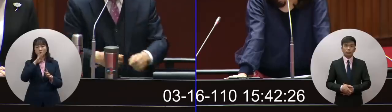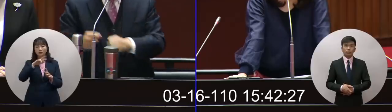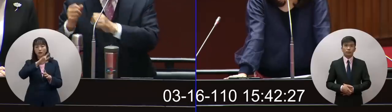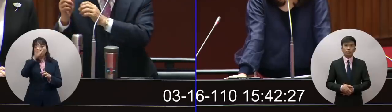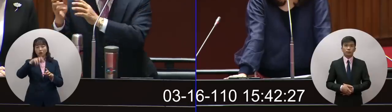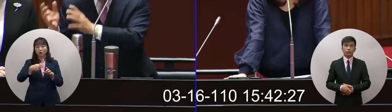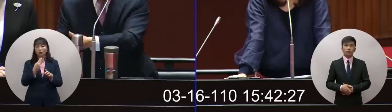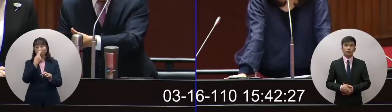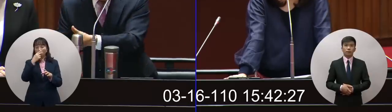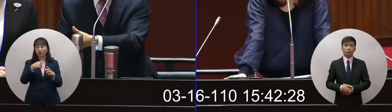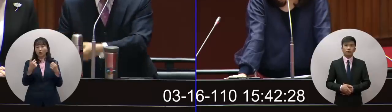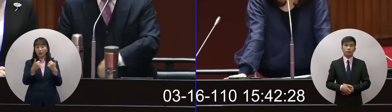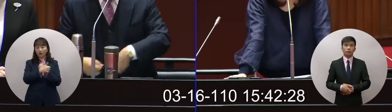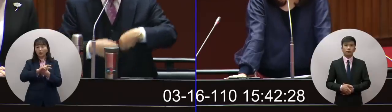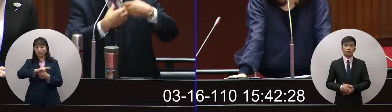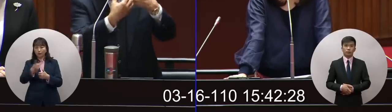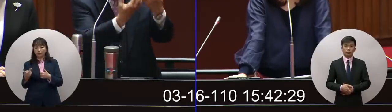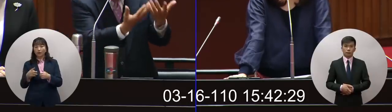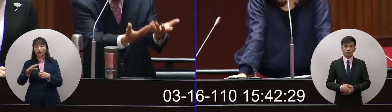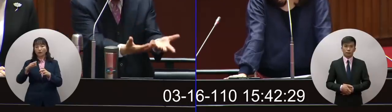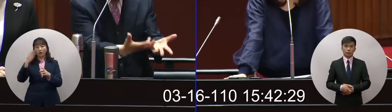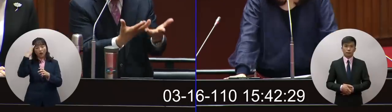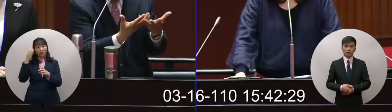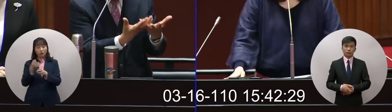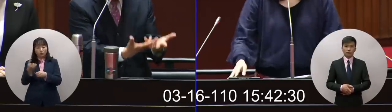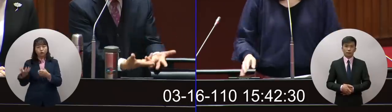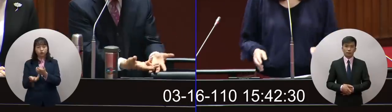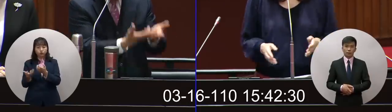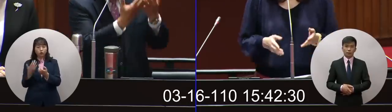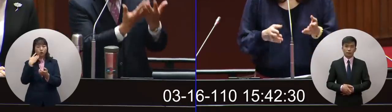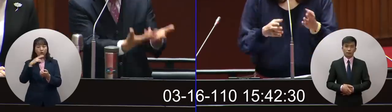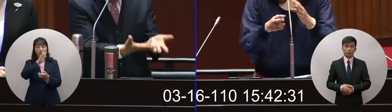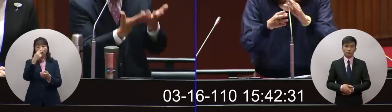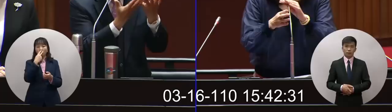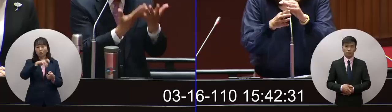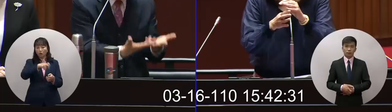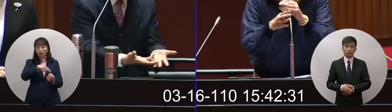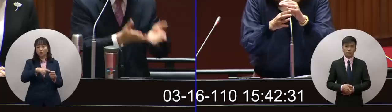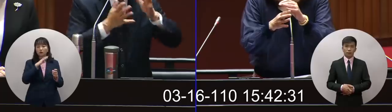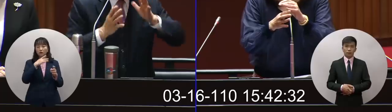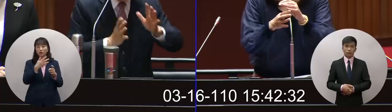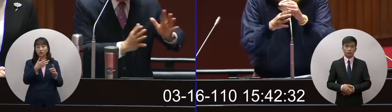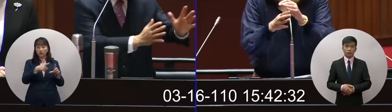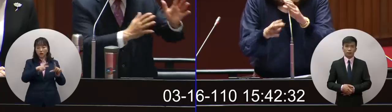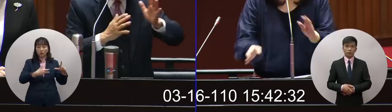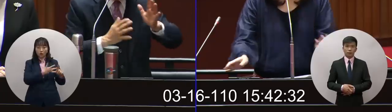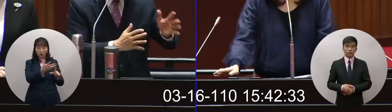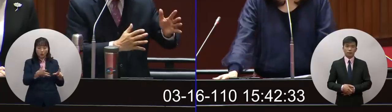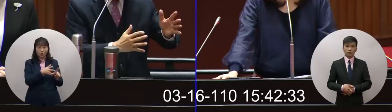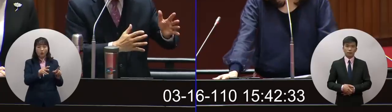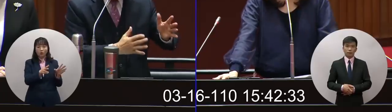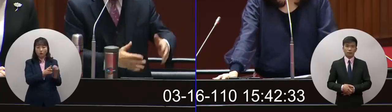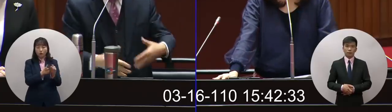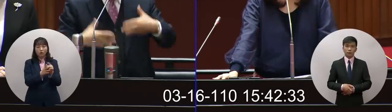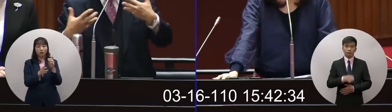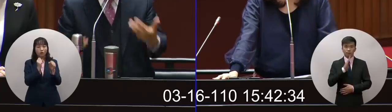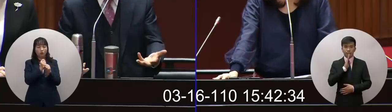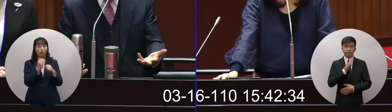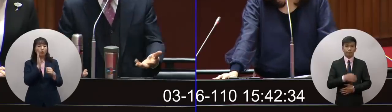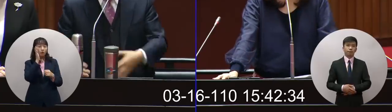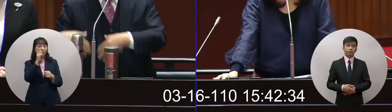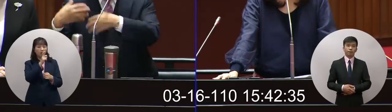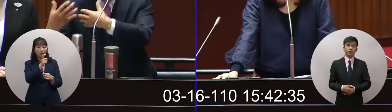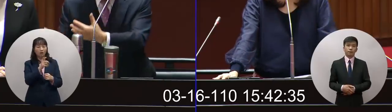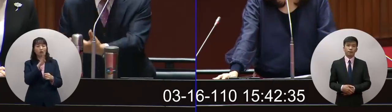气来代煤。所以如果天然气大潭这个不能顺利进行的话，势